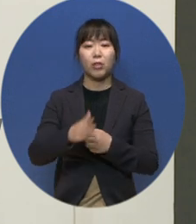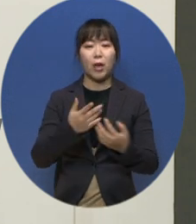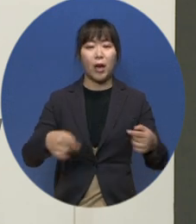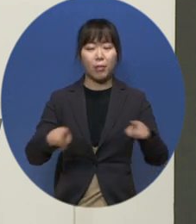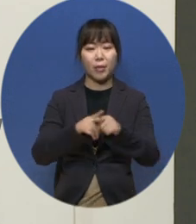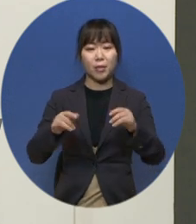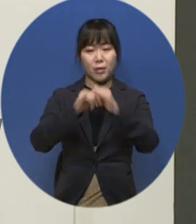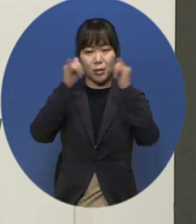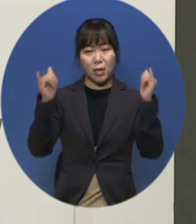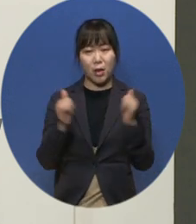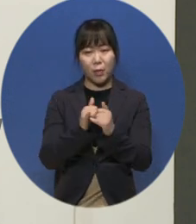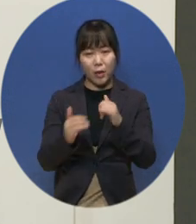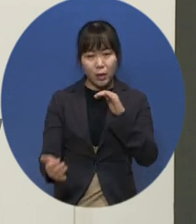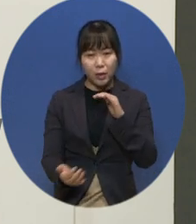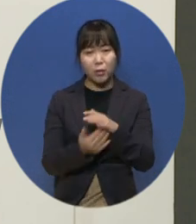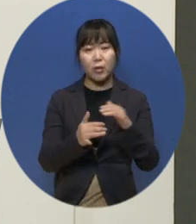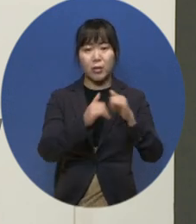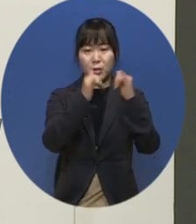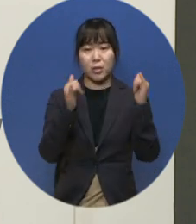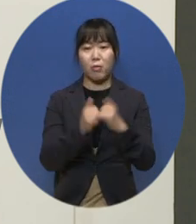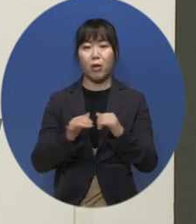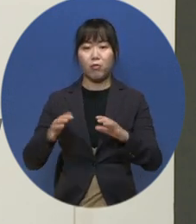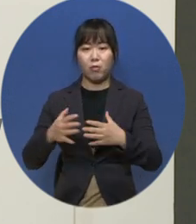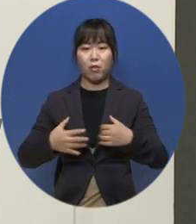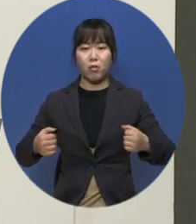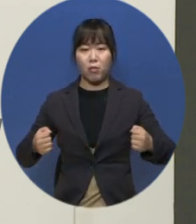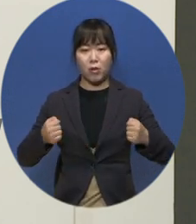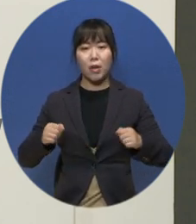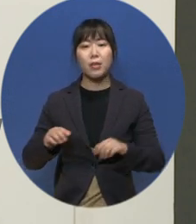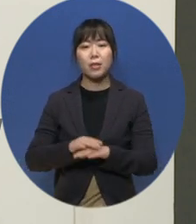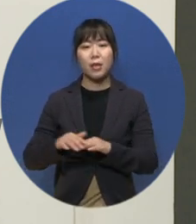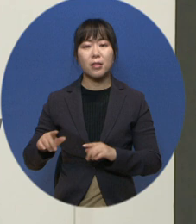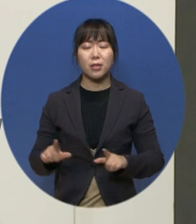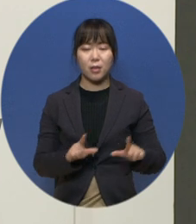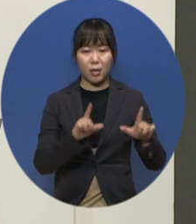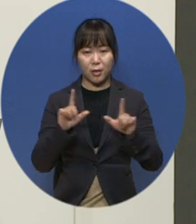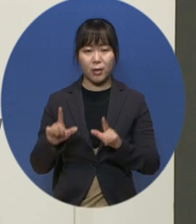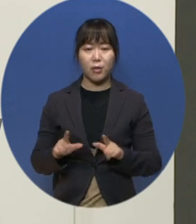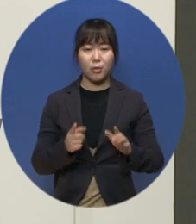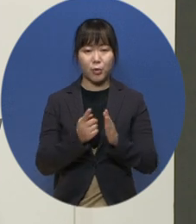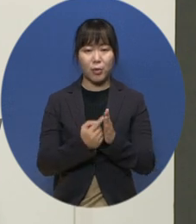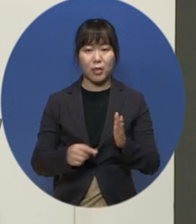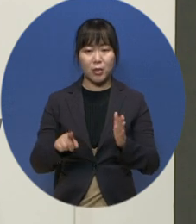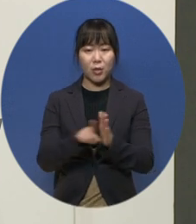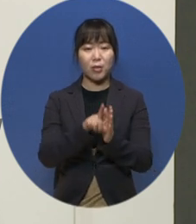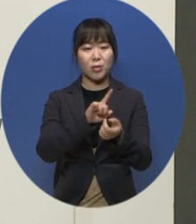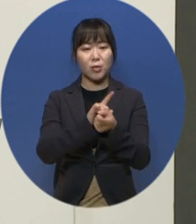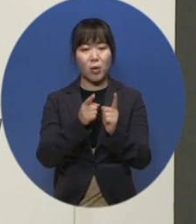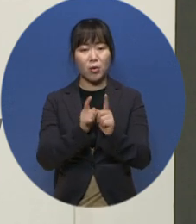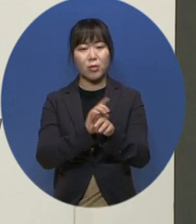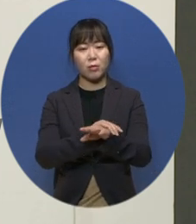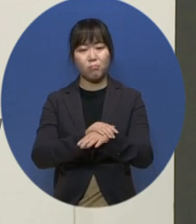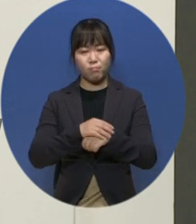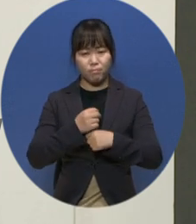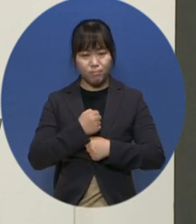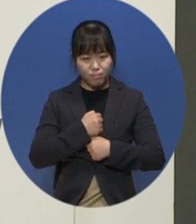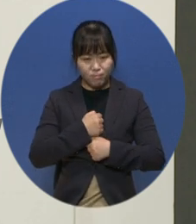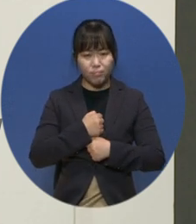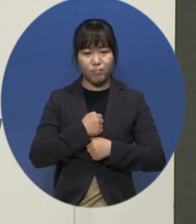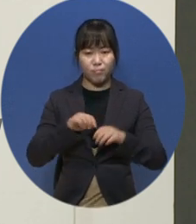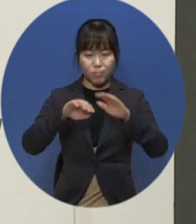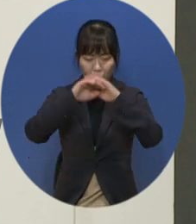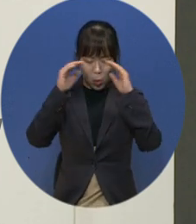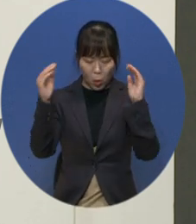이루고 사회와 국가가 건강하게 잘 살아가려면은 서로 지킬 것은 잘